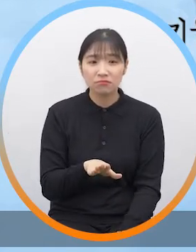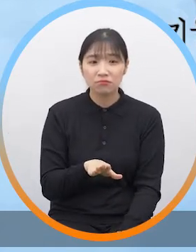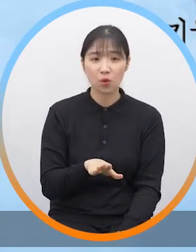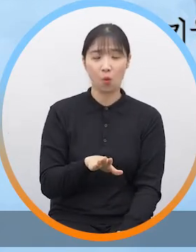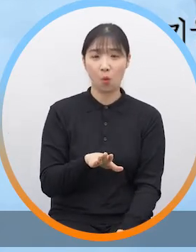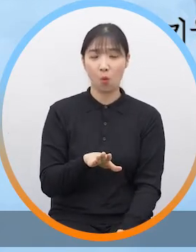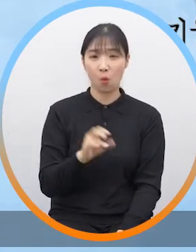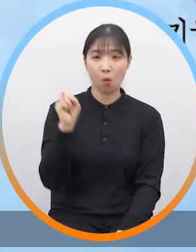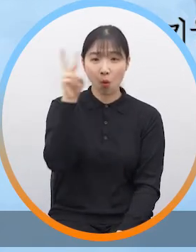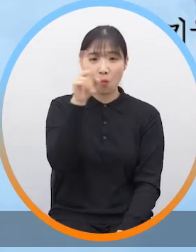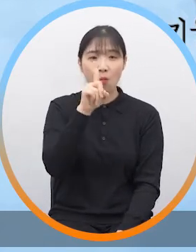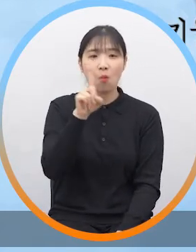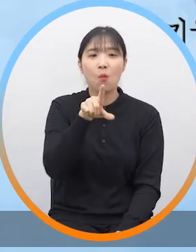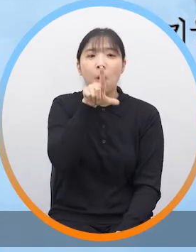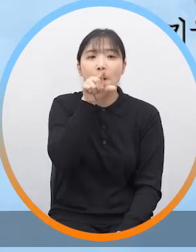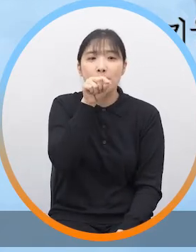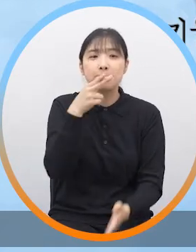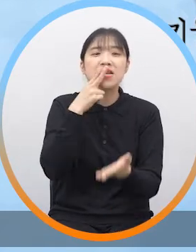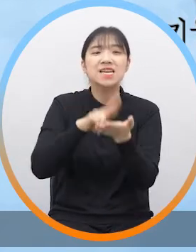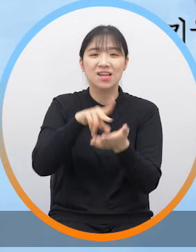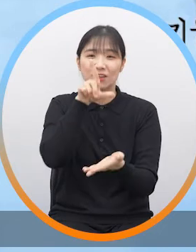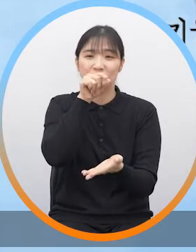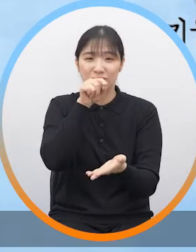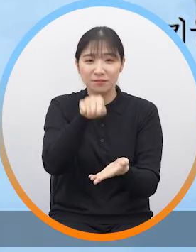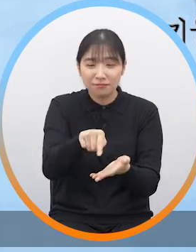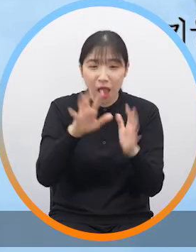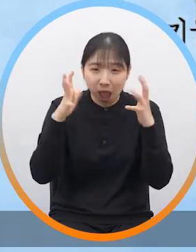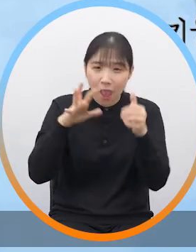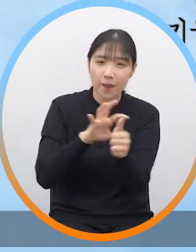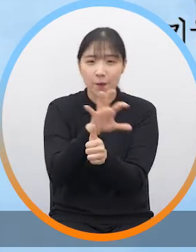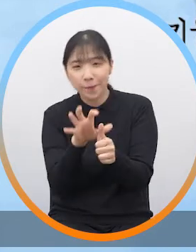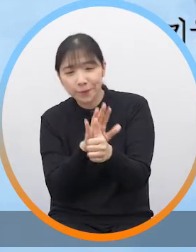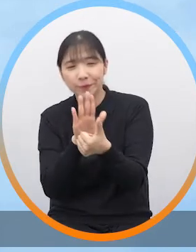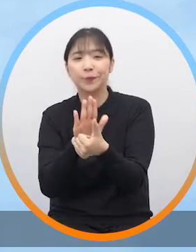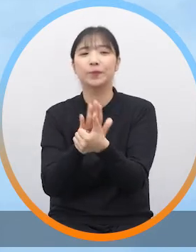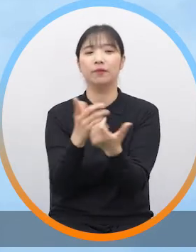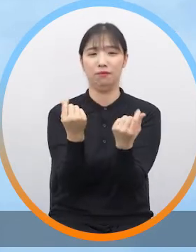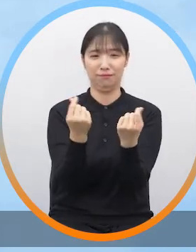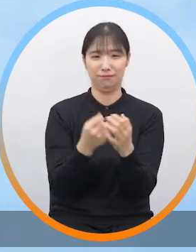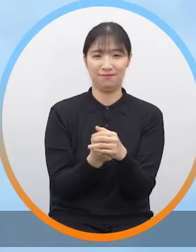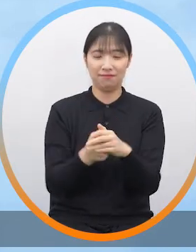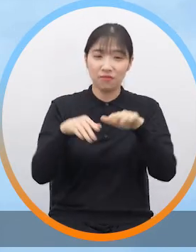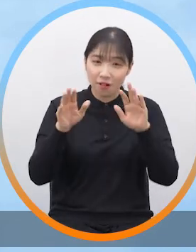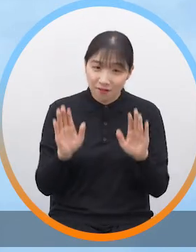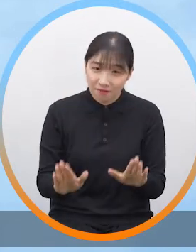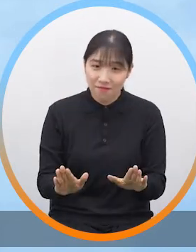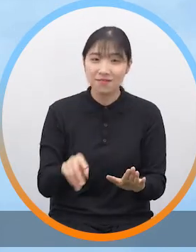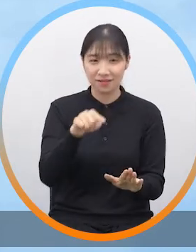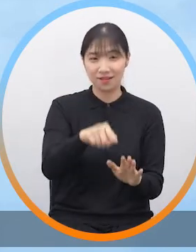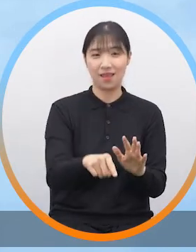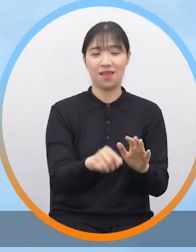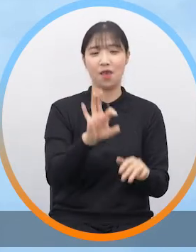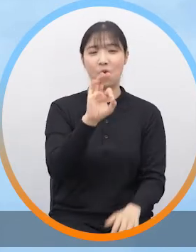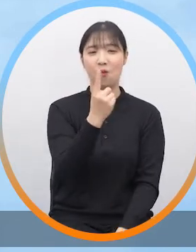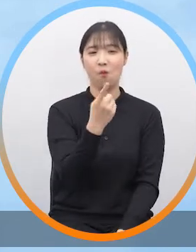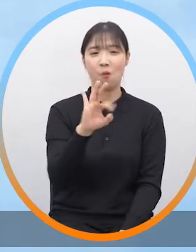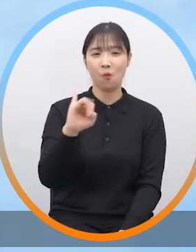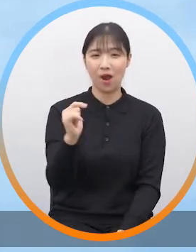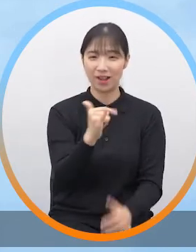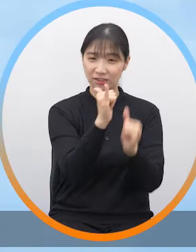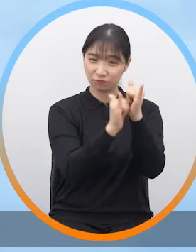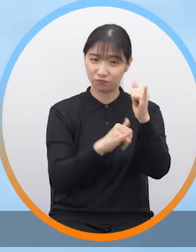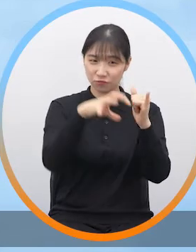이적이 일어났습니다. 비둘기들이 그 아이를 돌봤다는 것이죠. 그래서 현재 왕인 이 유적지가